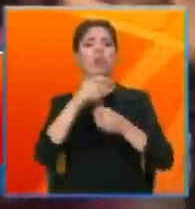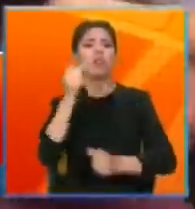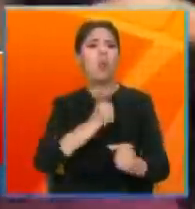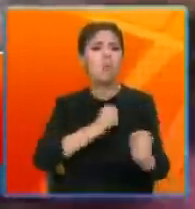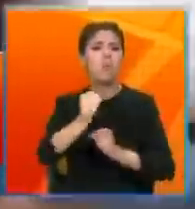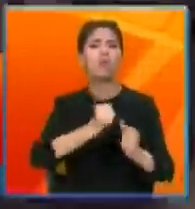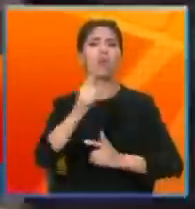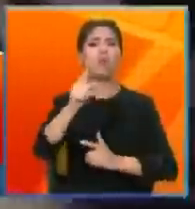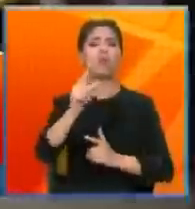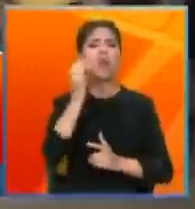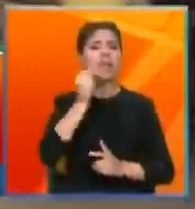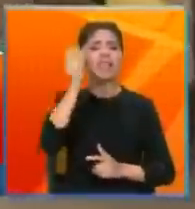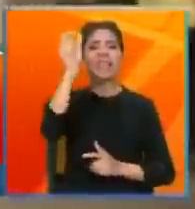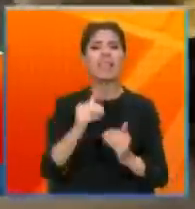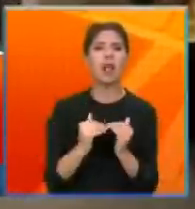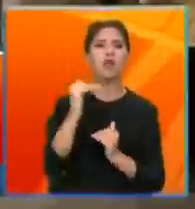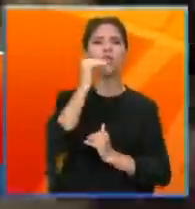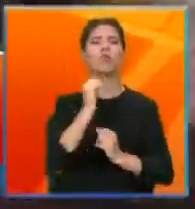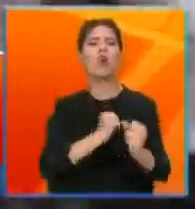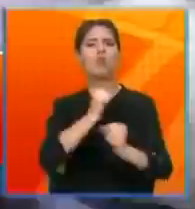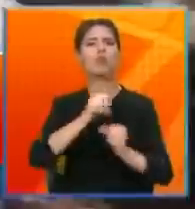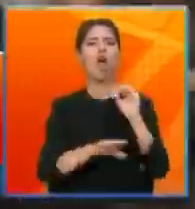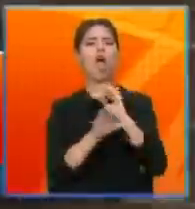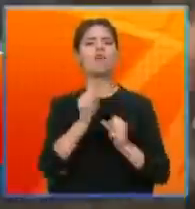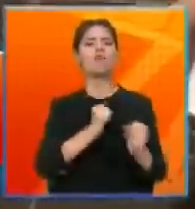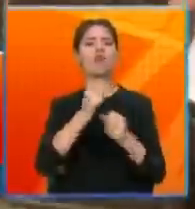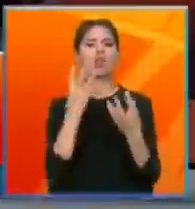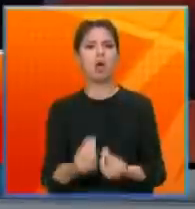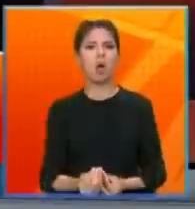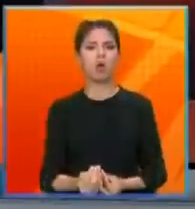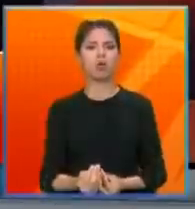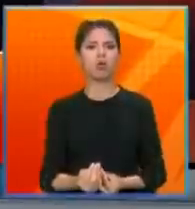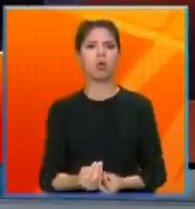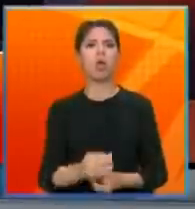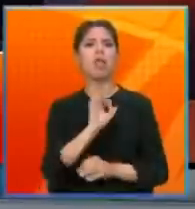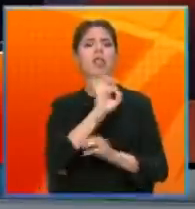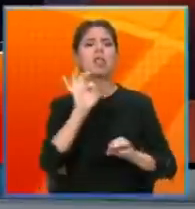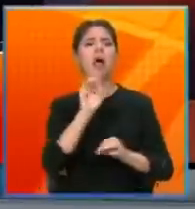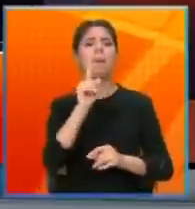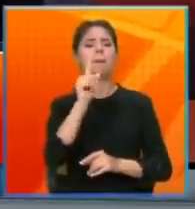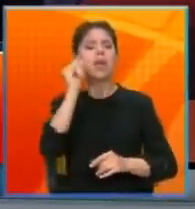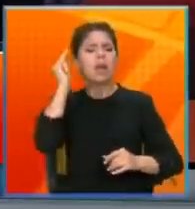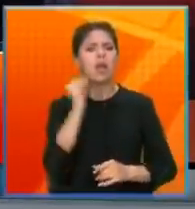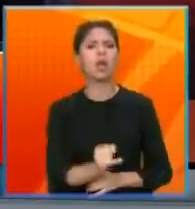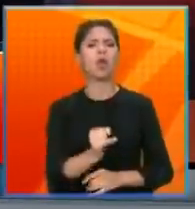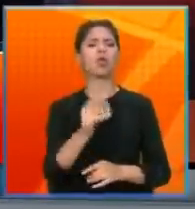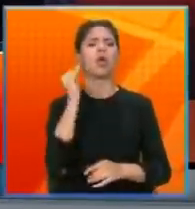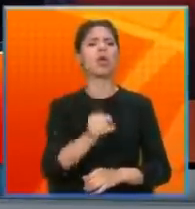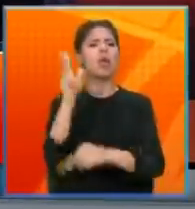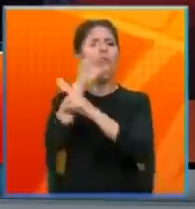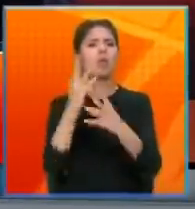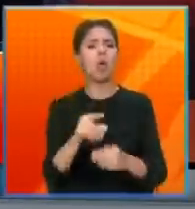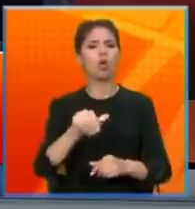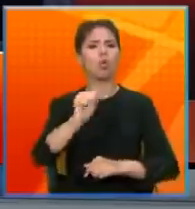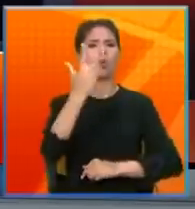işte böyle çok insanüstü bir çaba, bir hayat mücadelesi verildi. Yani tam bir karabasan, tam bir kabusu yaşadık